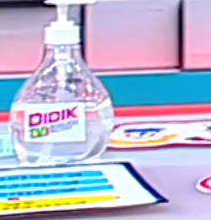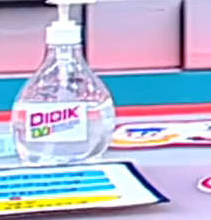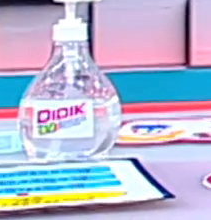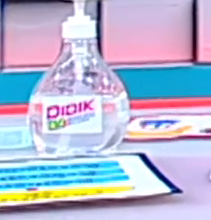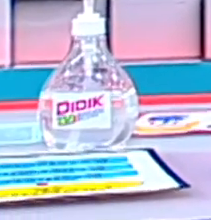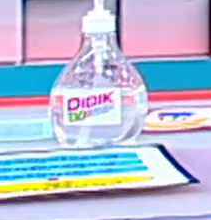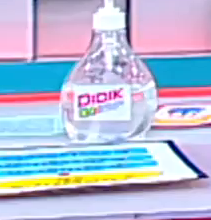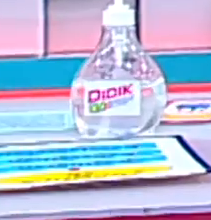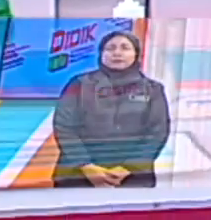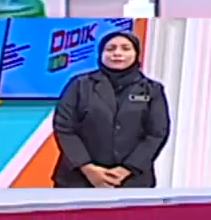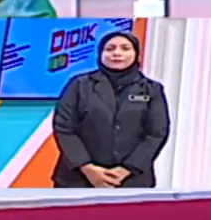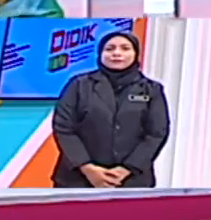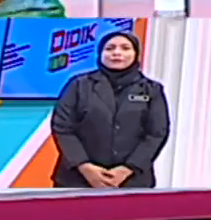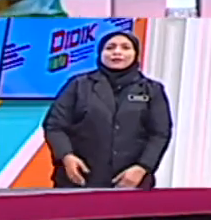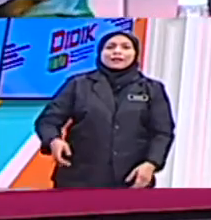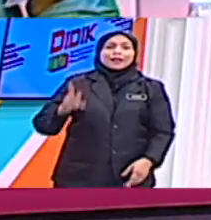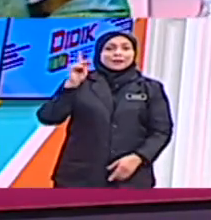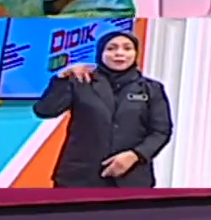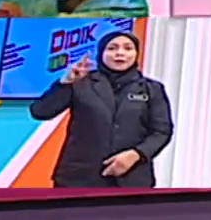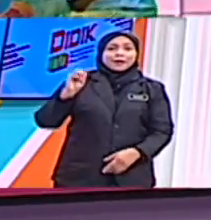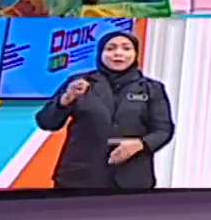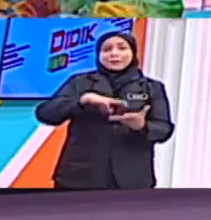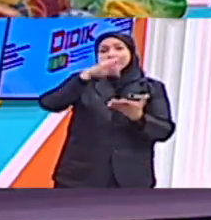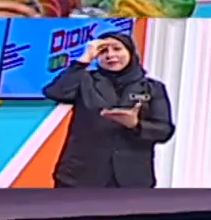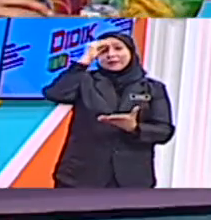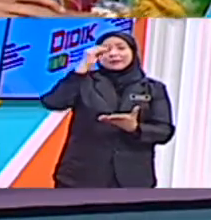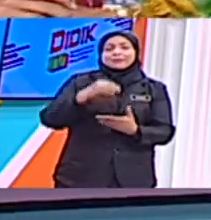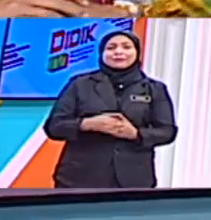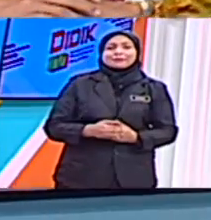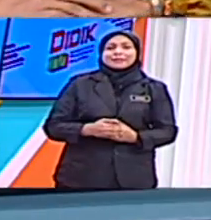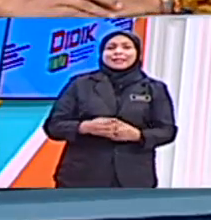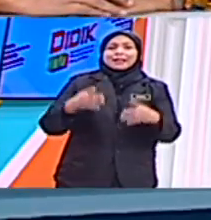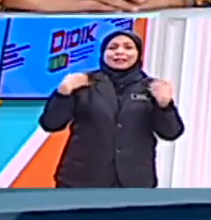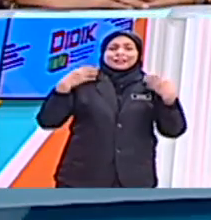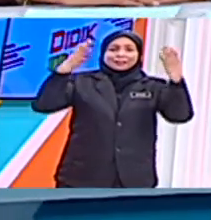Kembali di Teroka di Didik TV KPM bersama saya Elia Arifin, juga kita ada